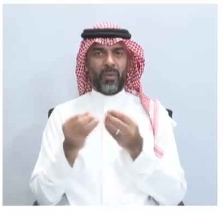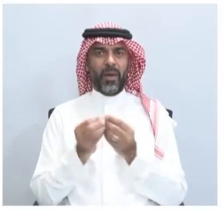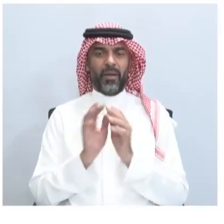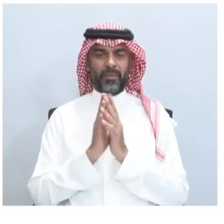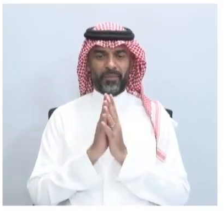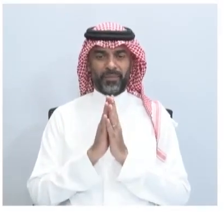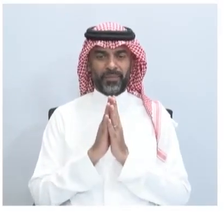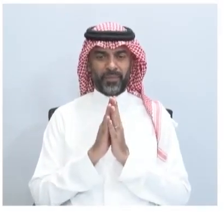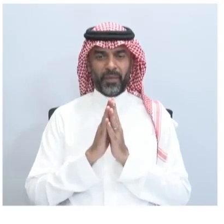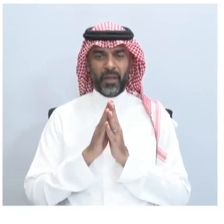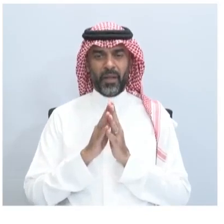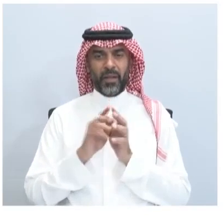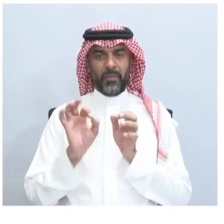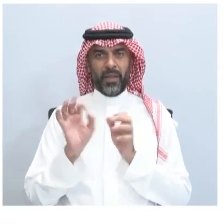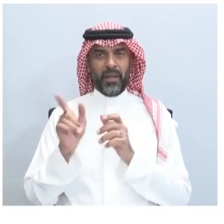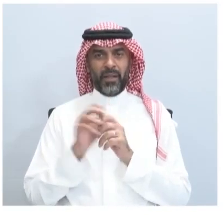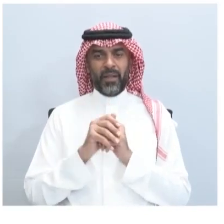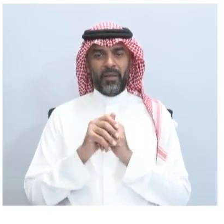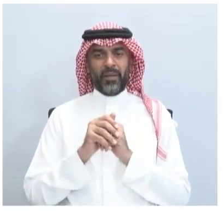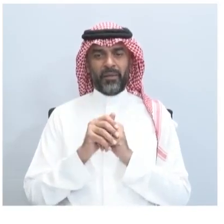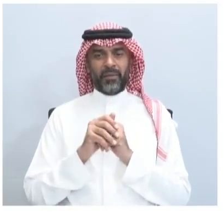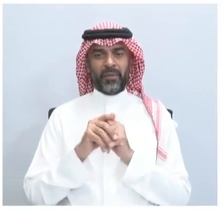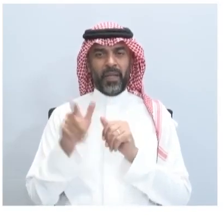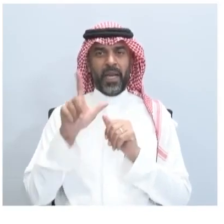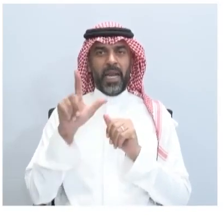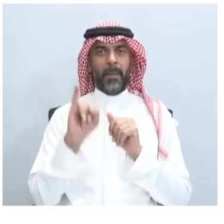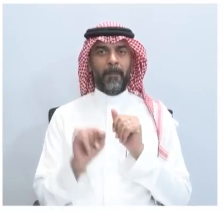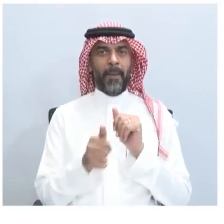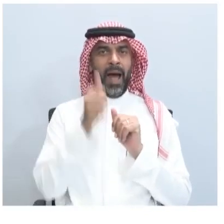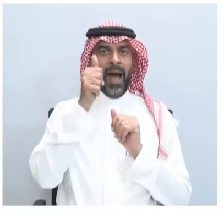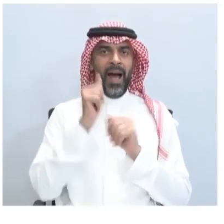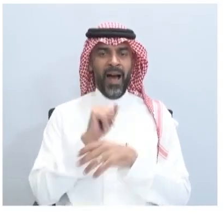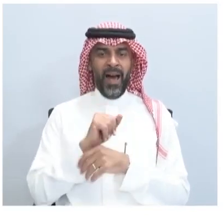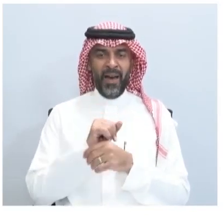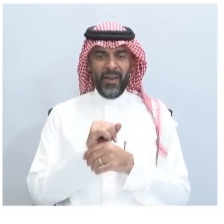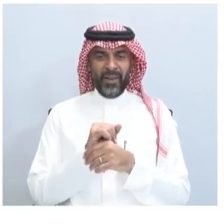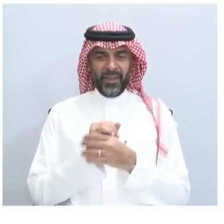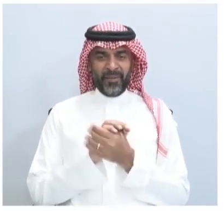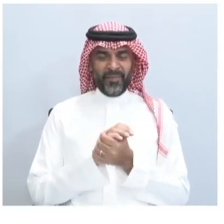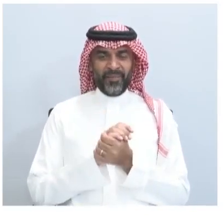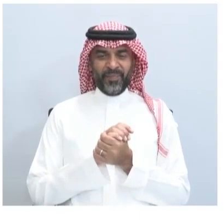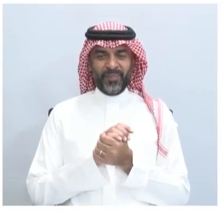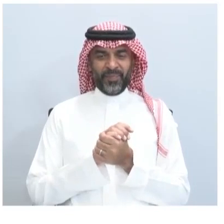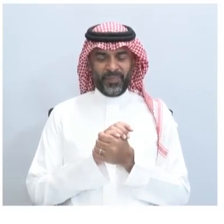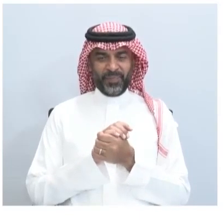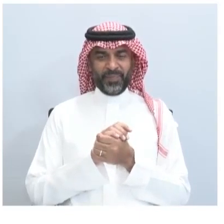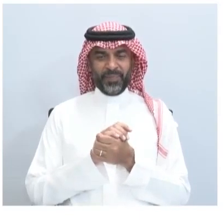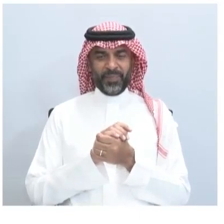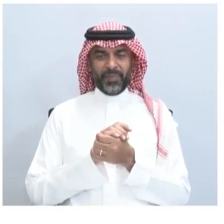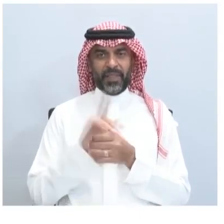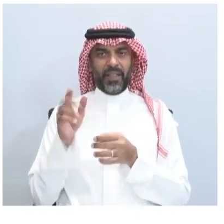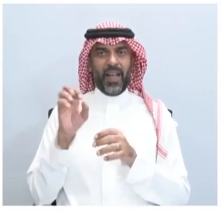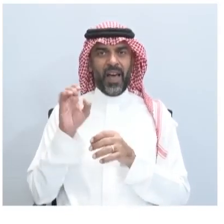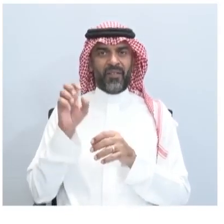نغير شيئا مثال ذلك استمع لما اريد ان اقوله كانك قلت